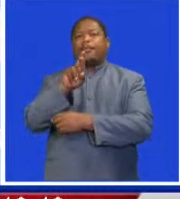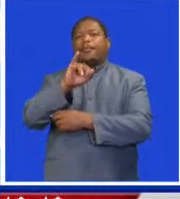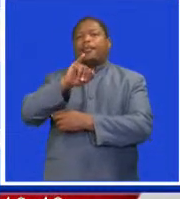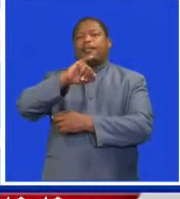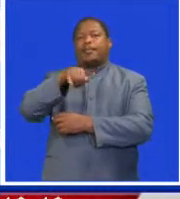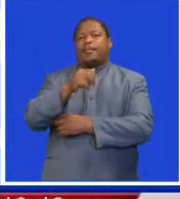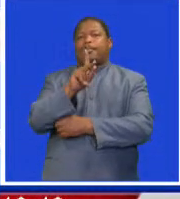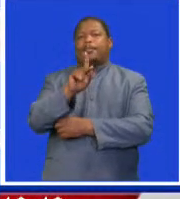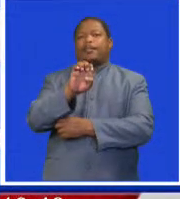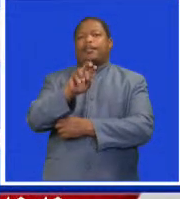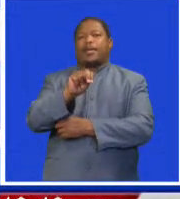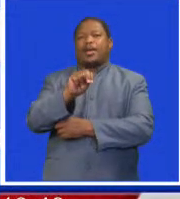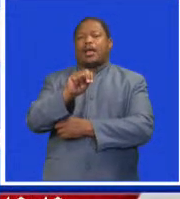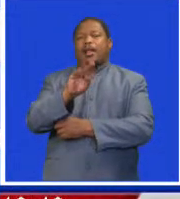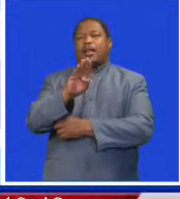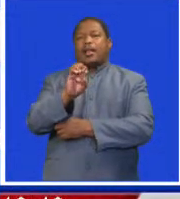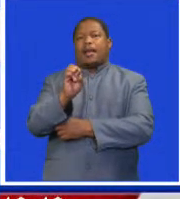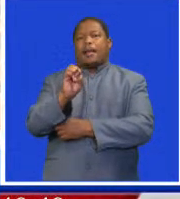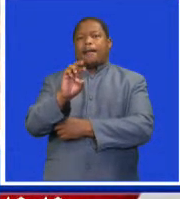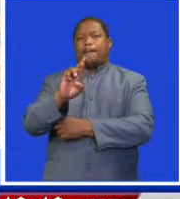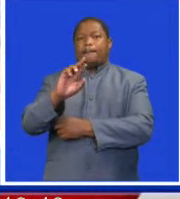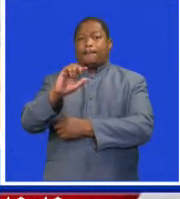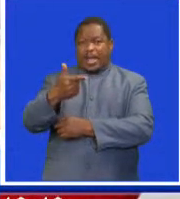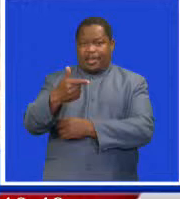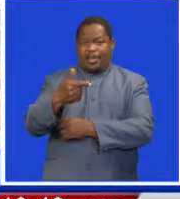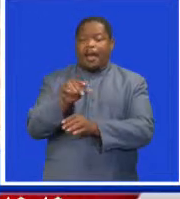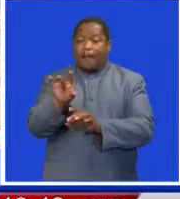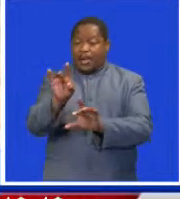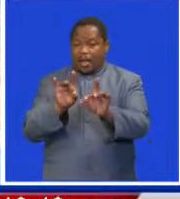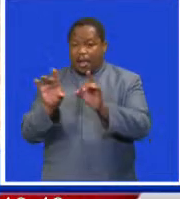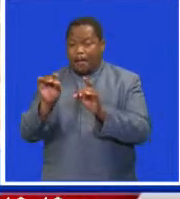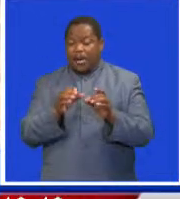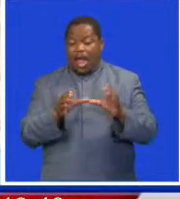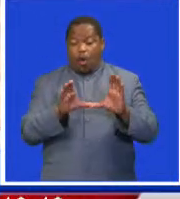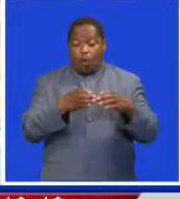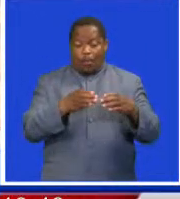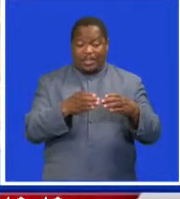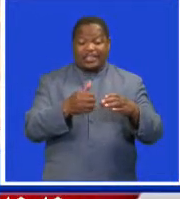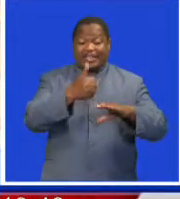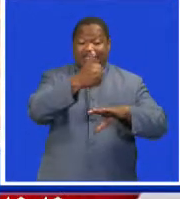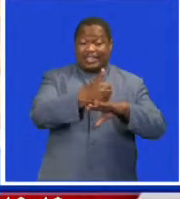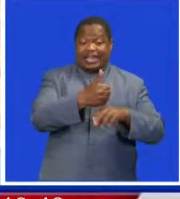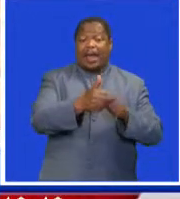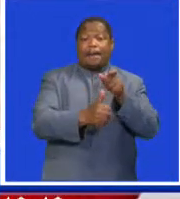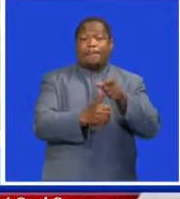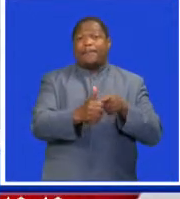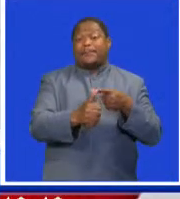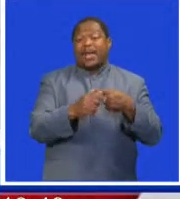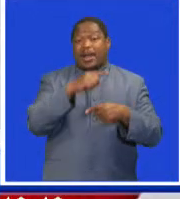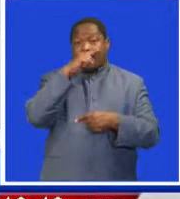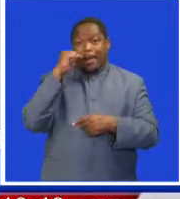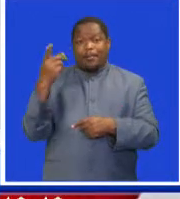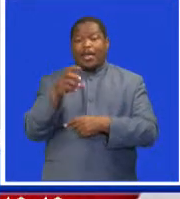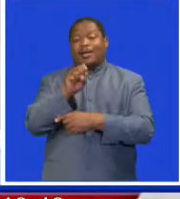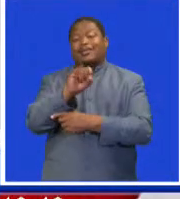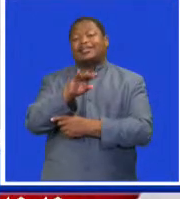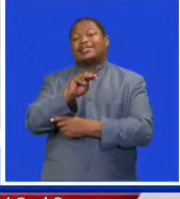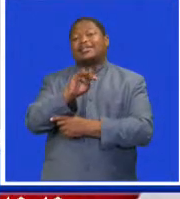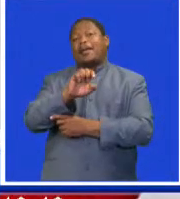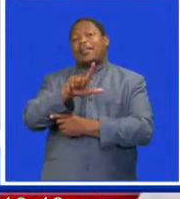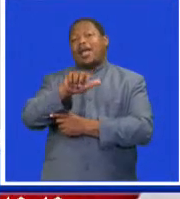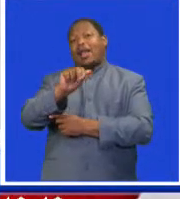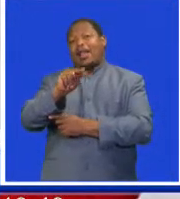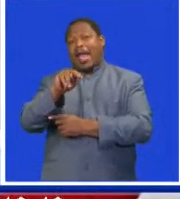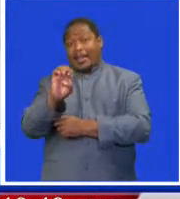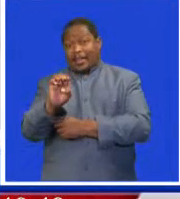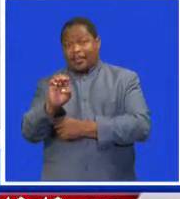ngetimali letithethwe inhlangano lebutha umthelo iEswatini Revenue Authority. Lisekela lamengamele enhlanganweni yabosomabhizinisi